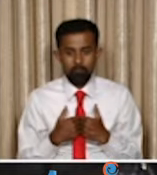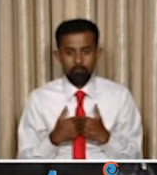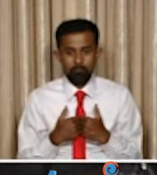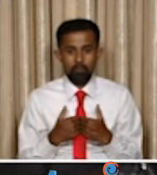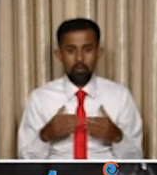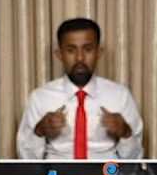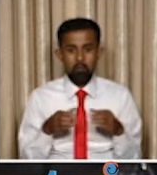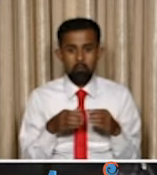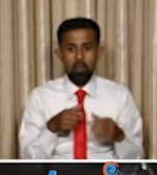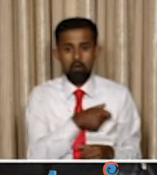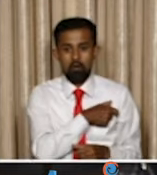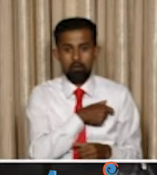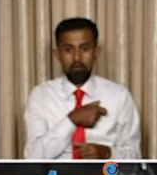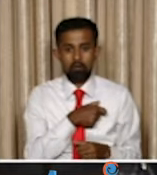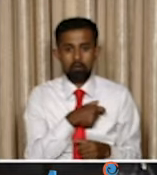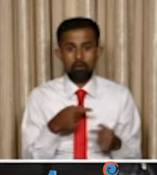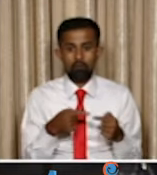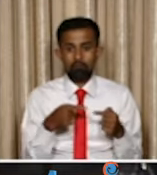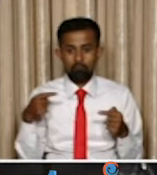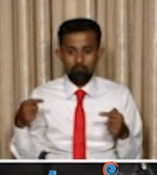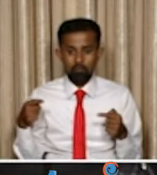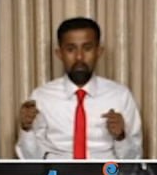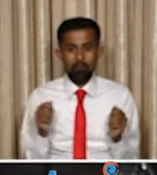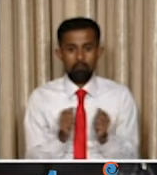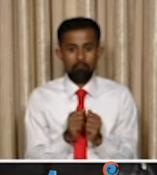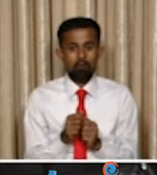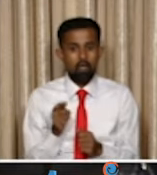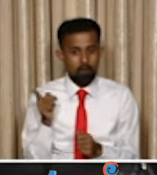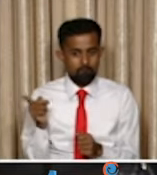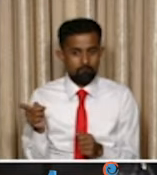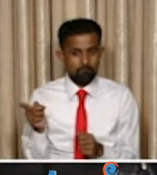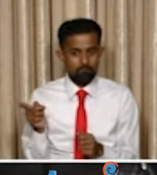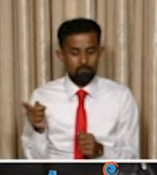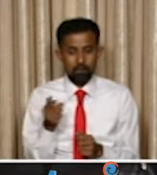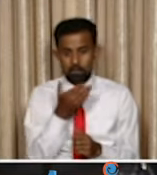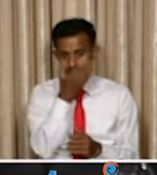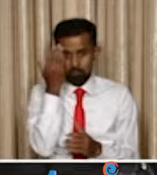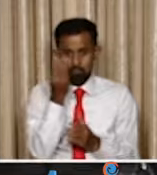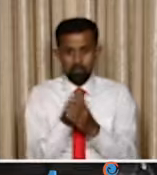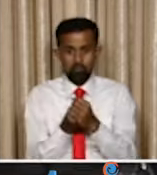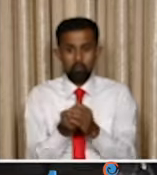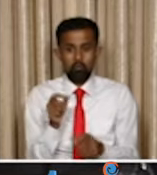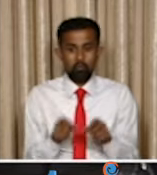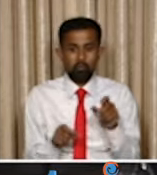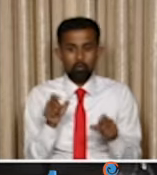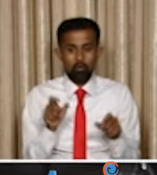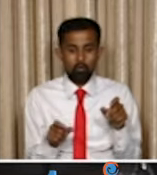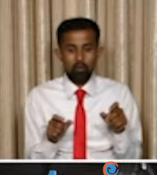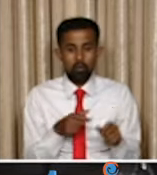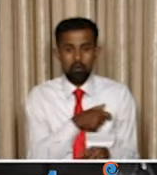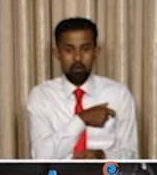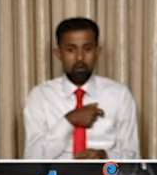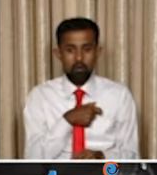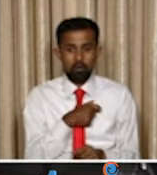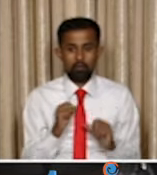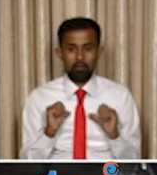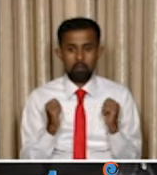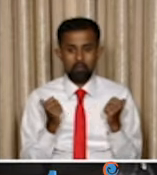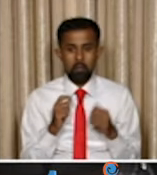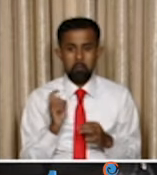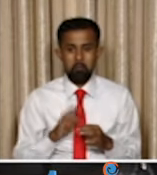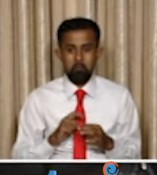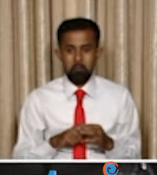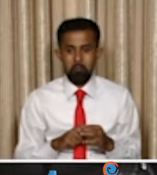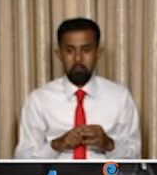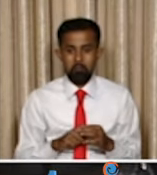விதமாக கம்பன்பலவினுடைய இந்த அழைப்பு அமைந்திருக்கின்றது. இது தமிழ் மக்களுடைய தமிழ் தலைவர்களுடைய உயிருக்கு நீங்கள் ஆபத்தை ஏற்படுத்த